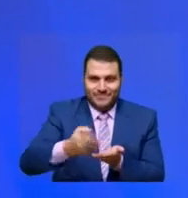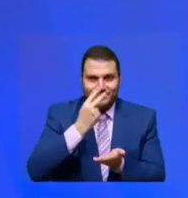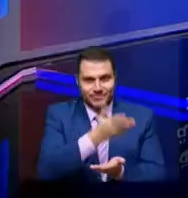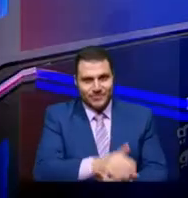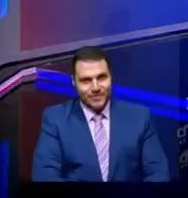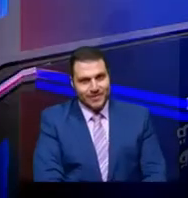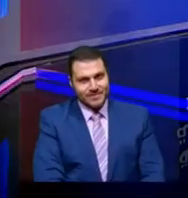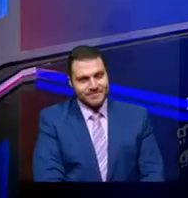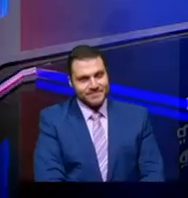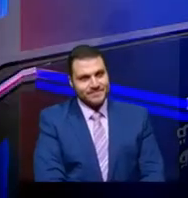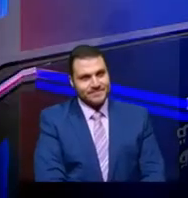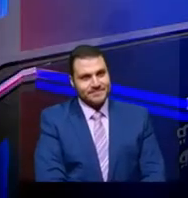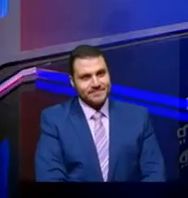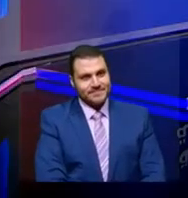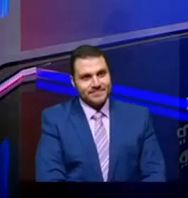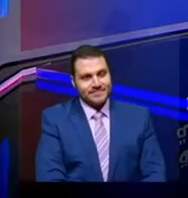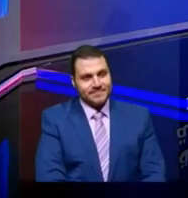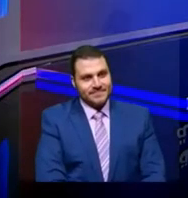حلقتنا.